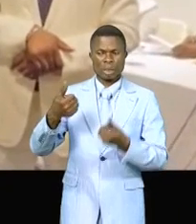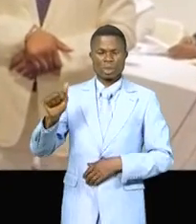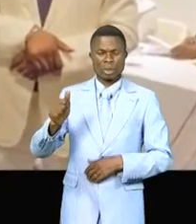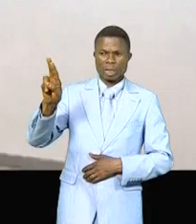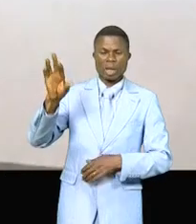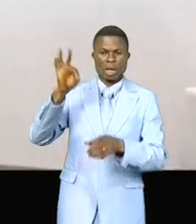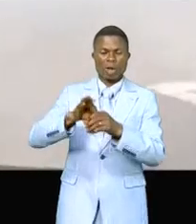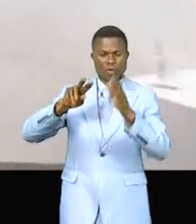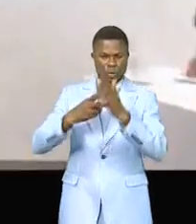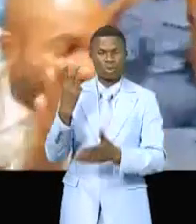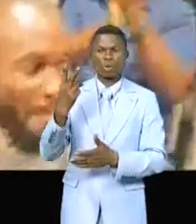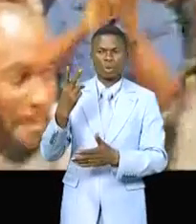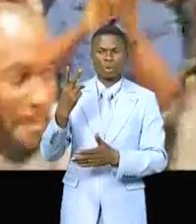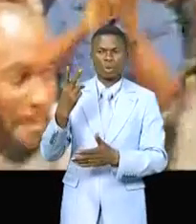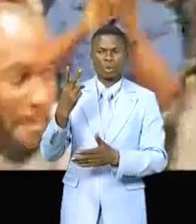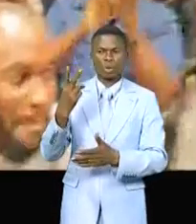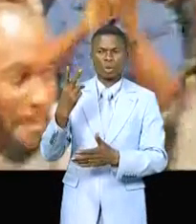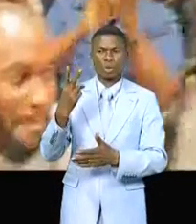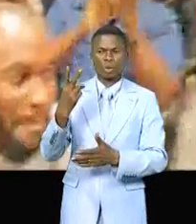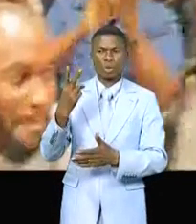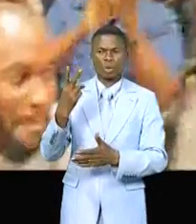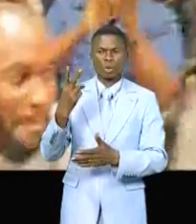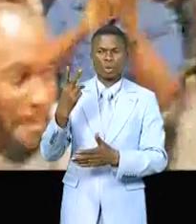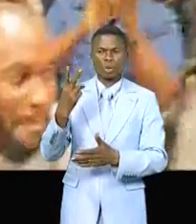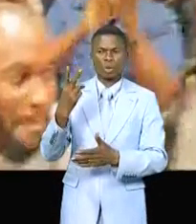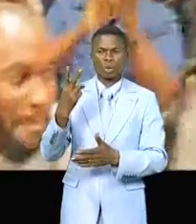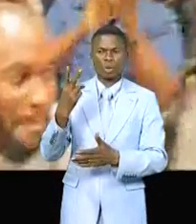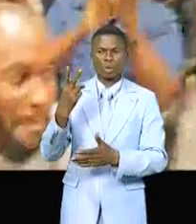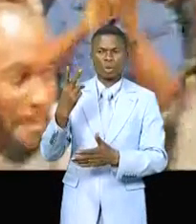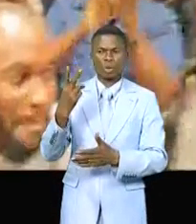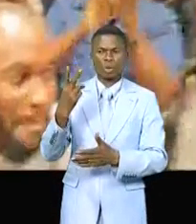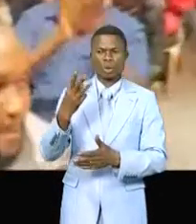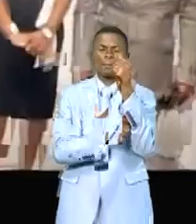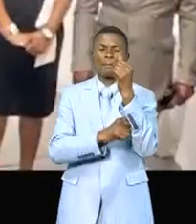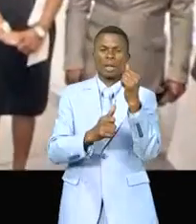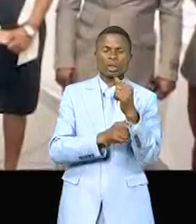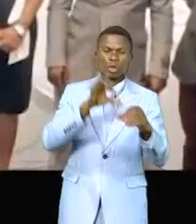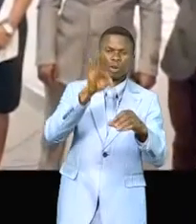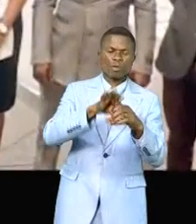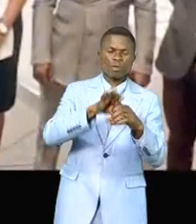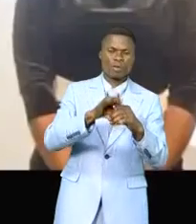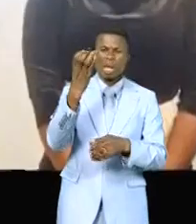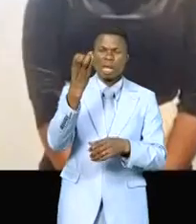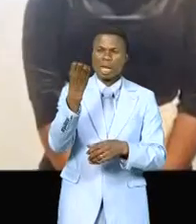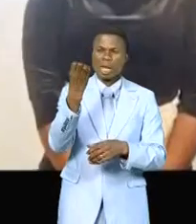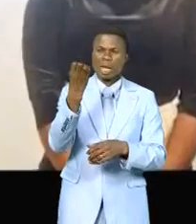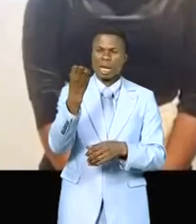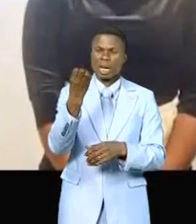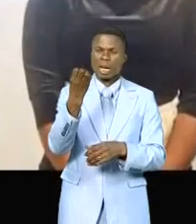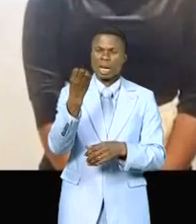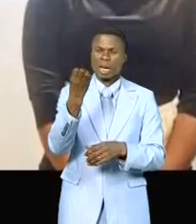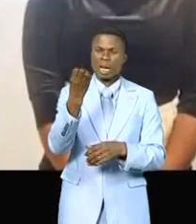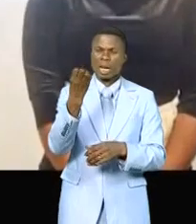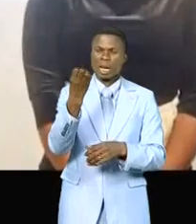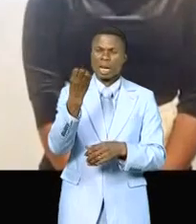pour un mandat de 3 ans sur 48. Côté les